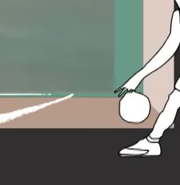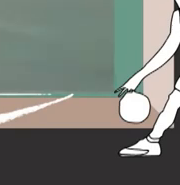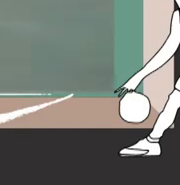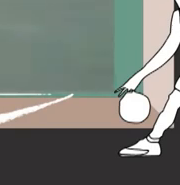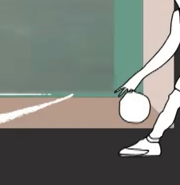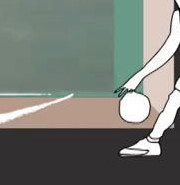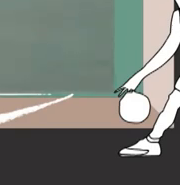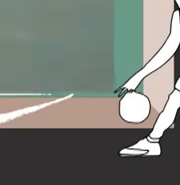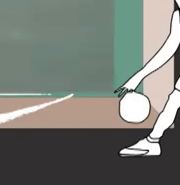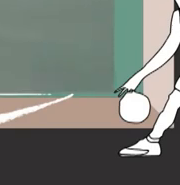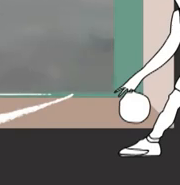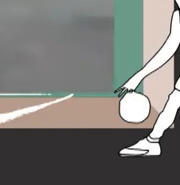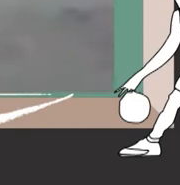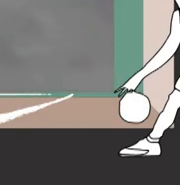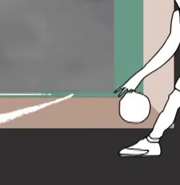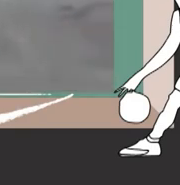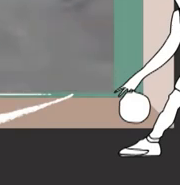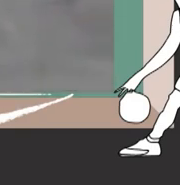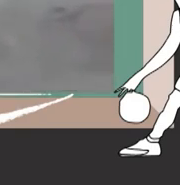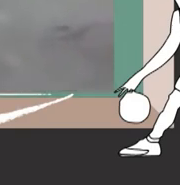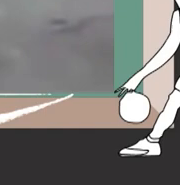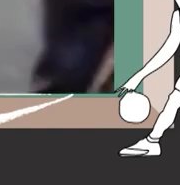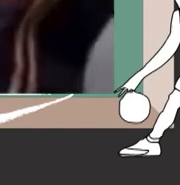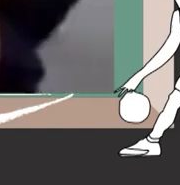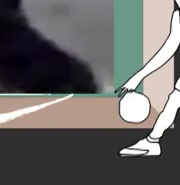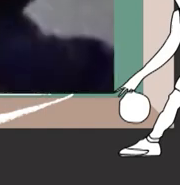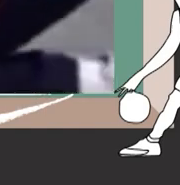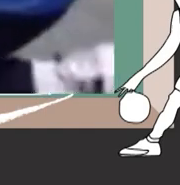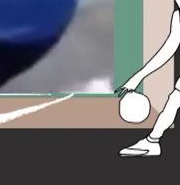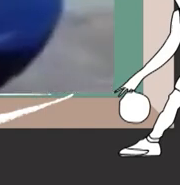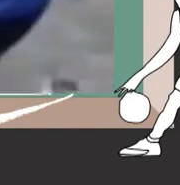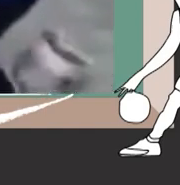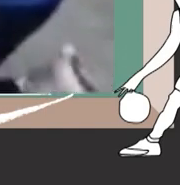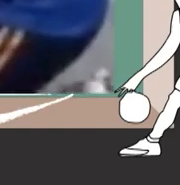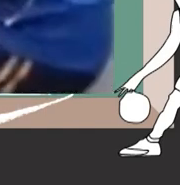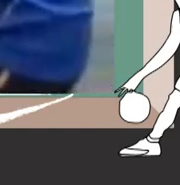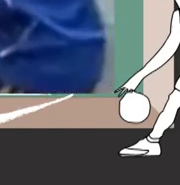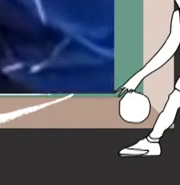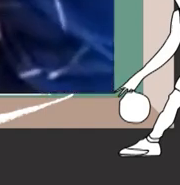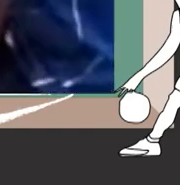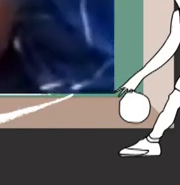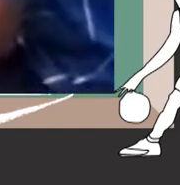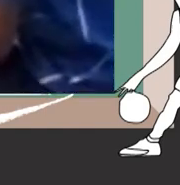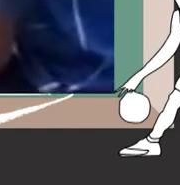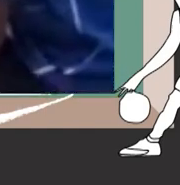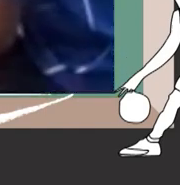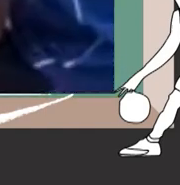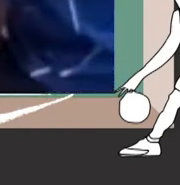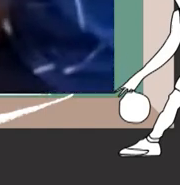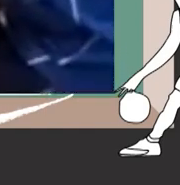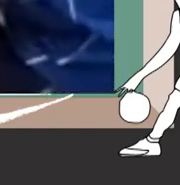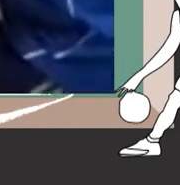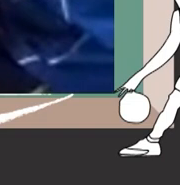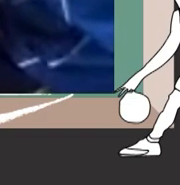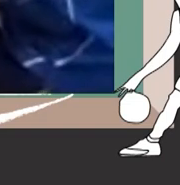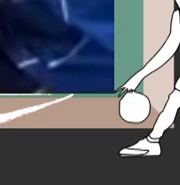Weh, Kim. Apa hal kaki kau? Tiba-tiba kau jatuh hari. Kau aku sakit